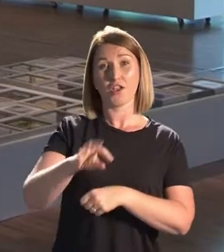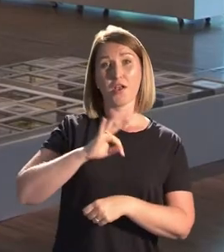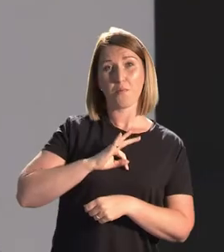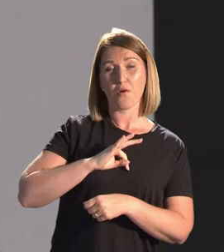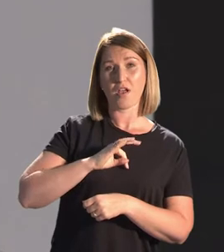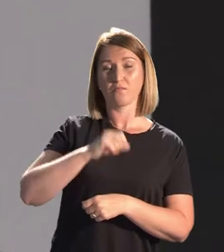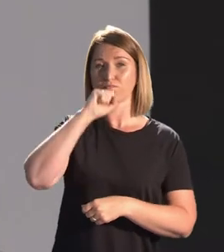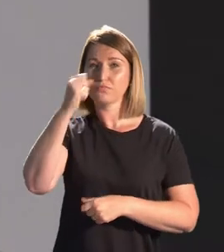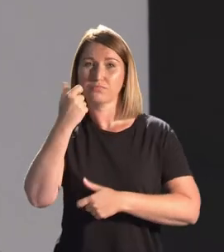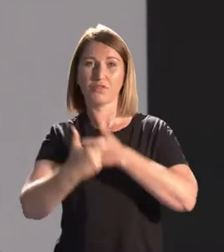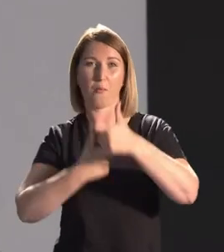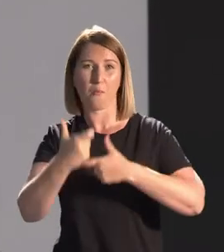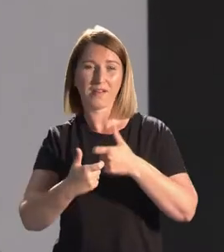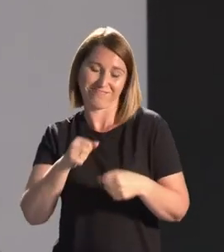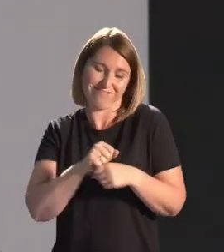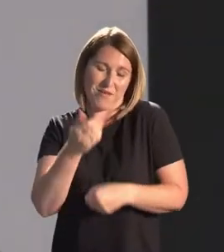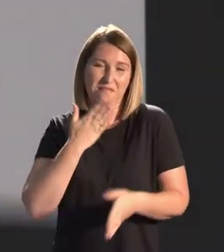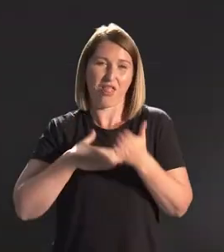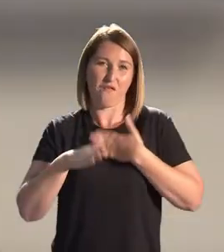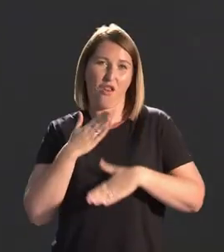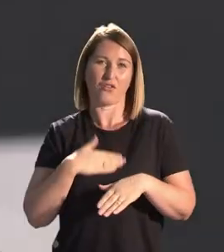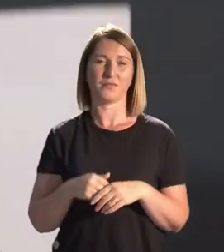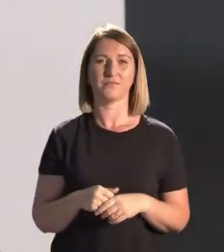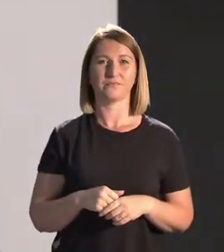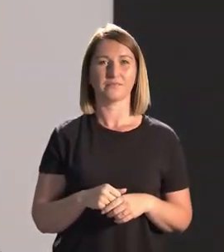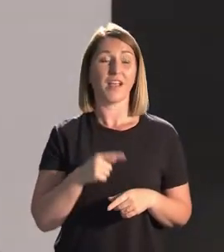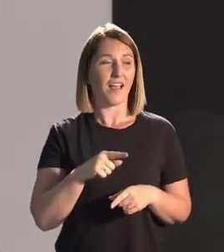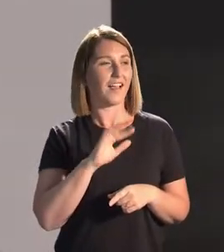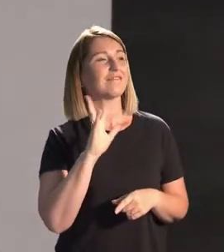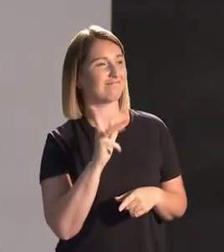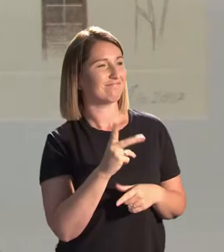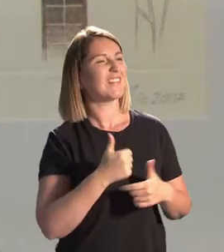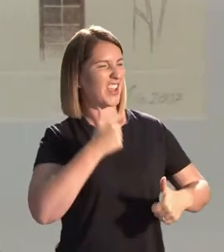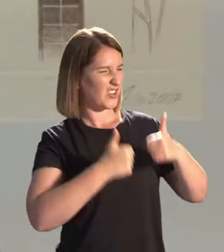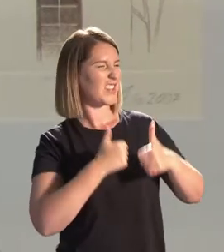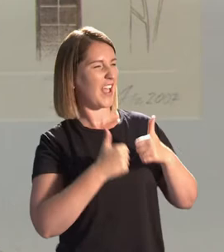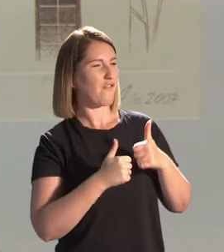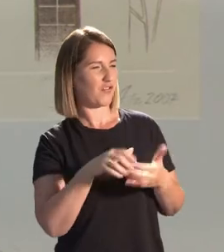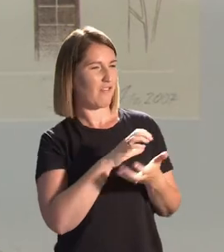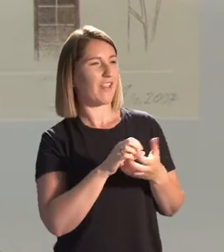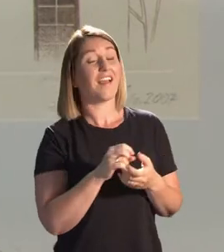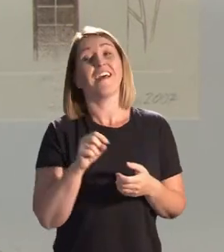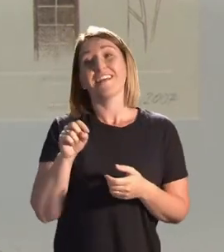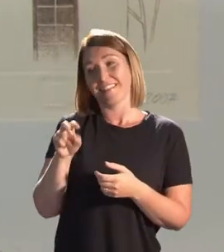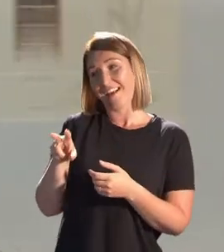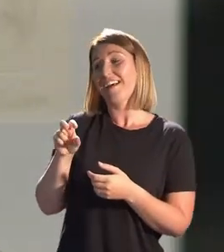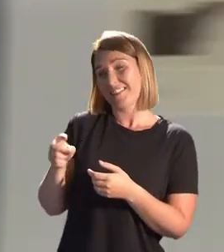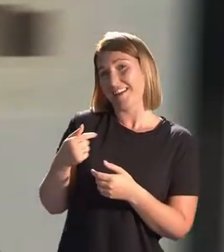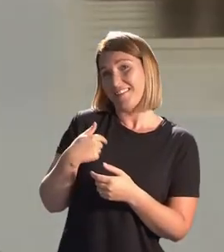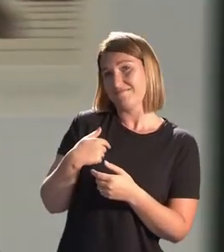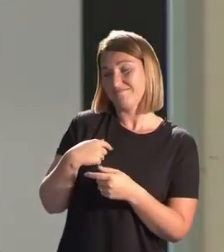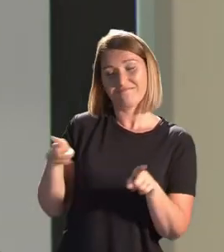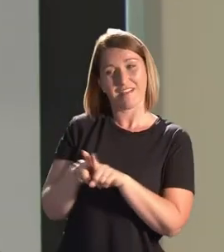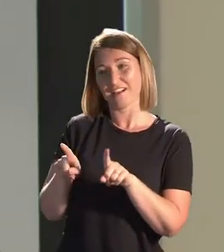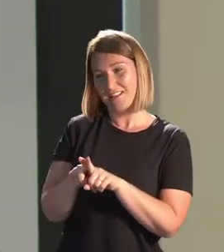jestem chyba zadowolony z tego. To najpiękniejszy zawód świata, jak tak, uważam, artyści tak, mówią, uważam. Pan też może